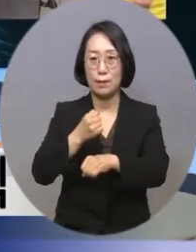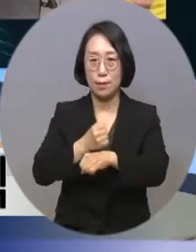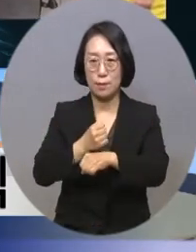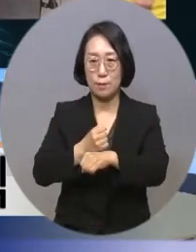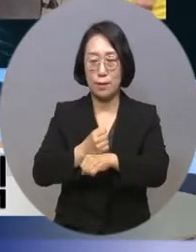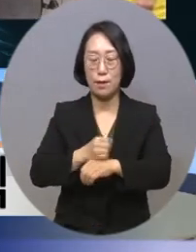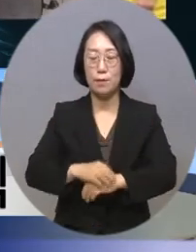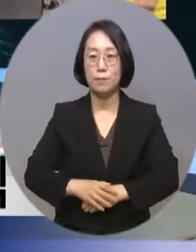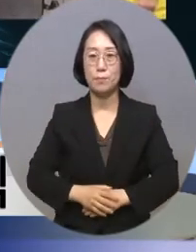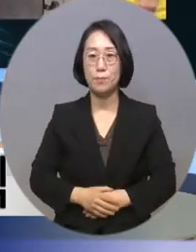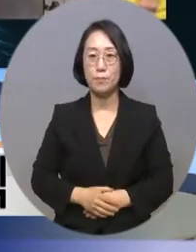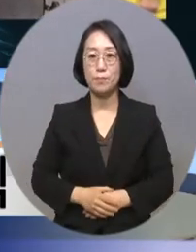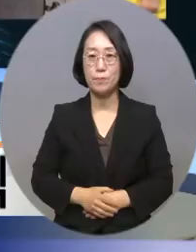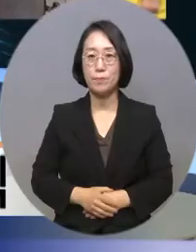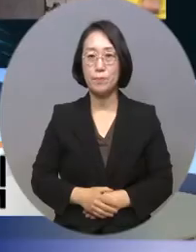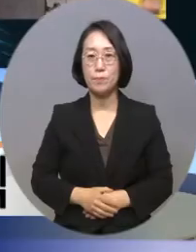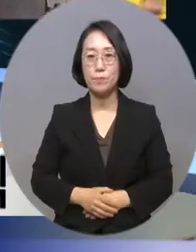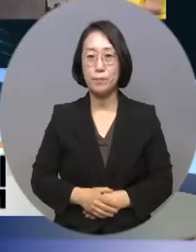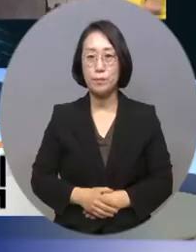기자가 보도합니다